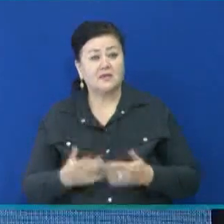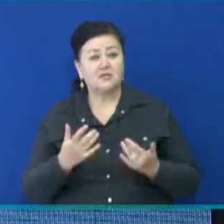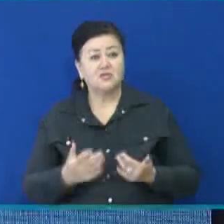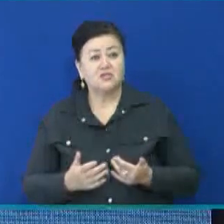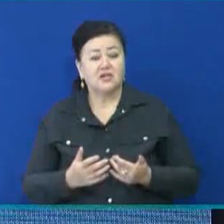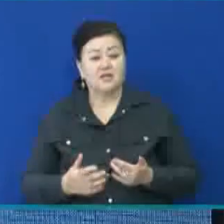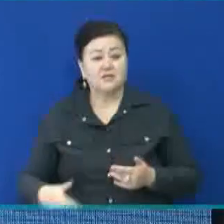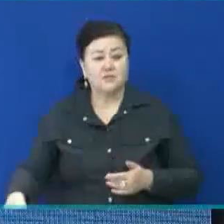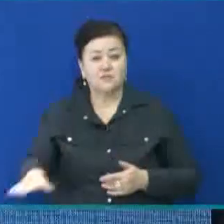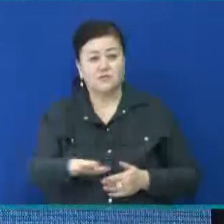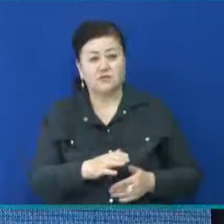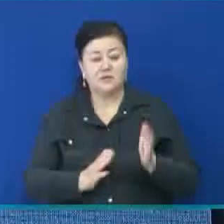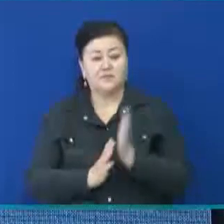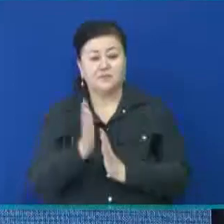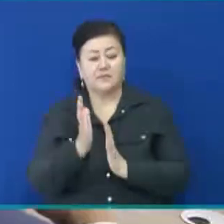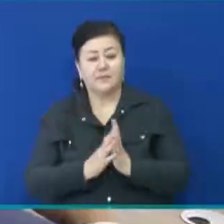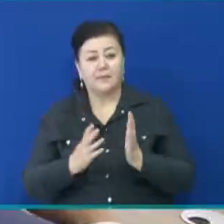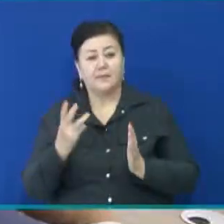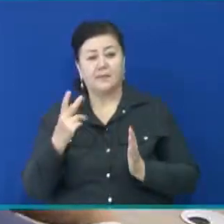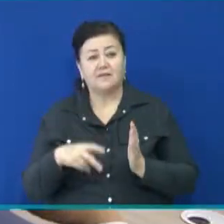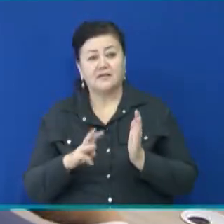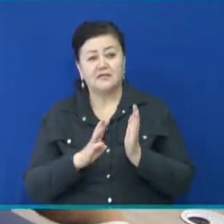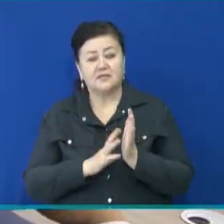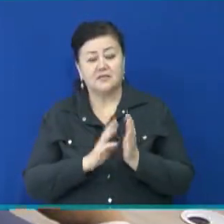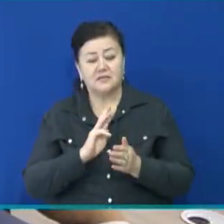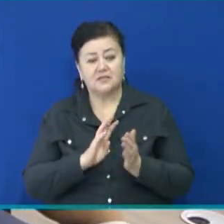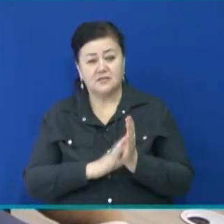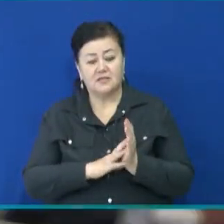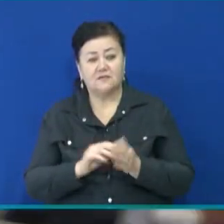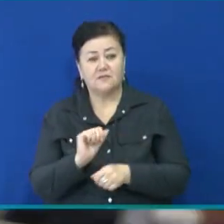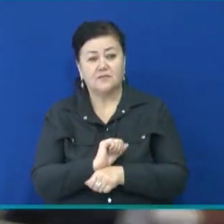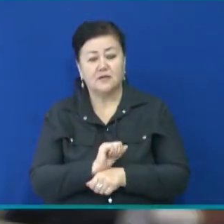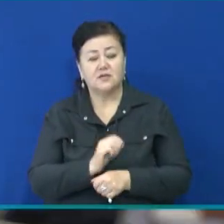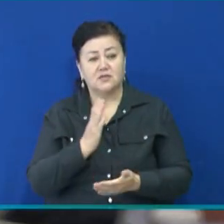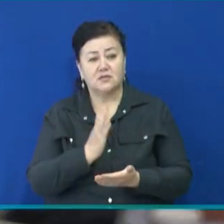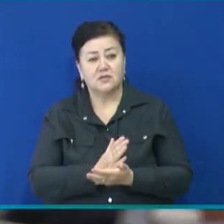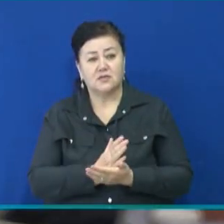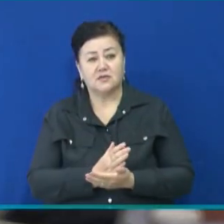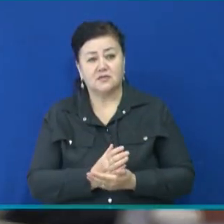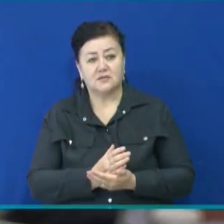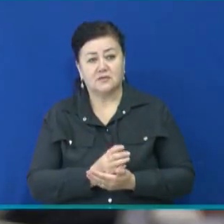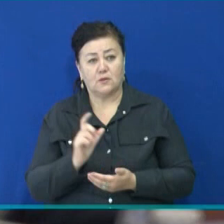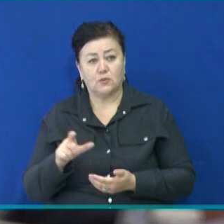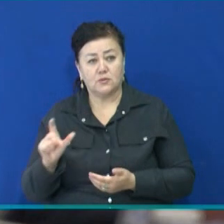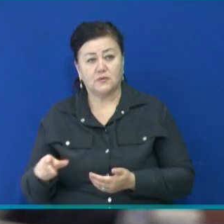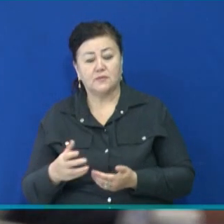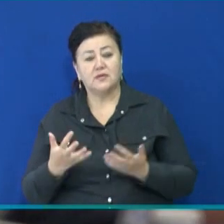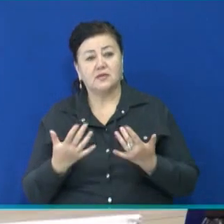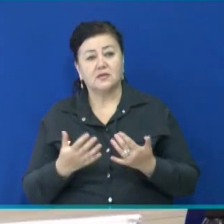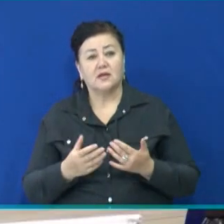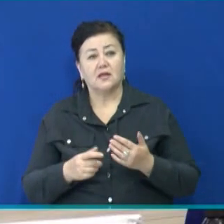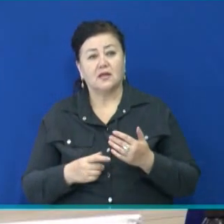массивов выставлено 29 постов с пожарными машинами. Несколько сотрудников работают посменно.